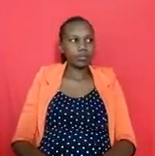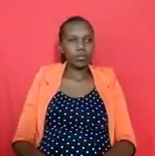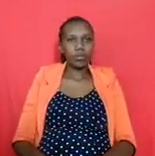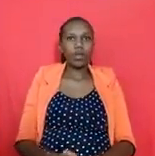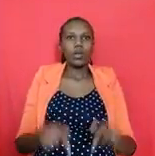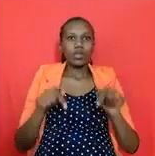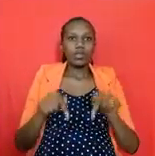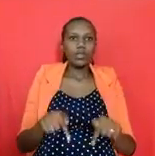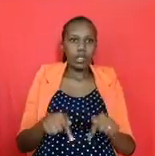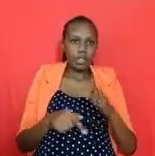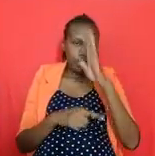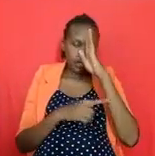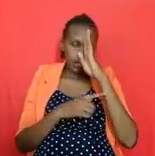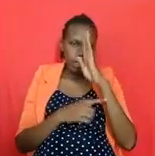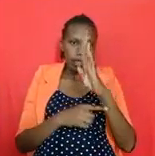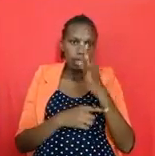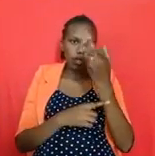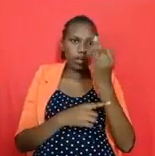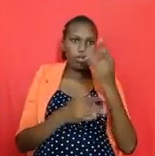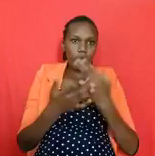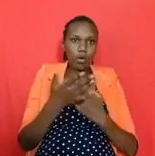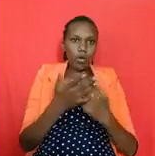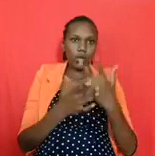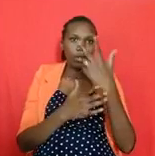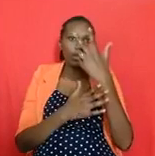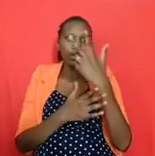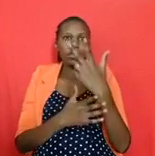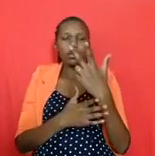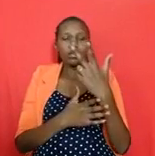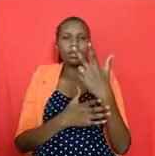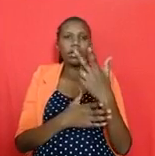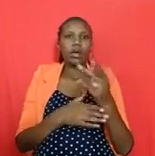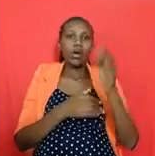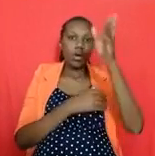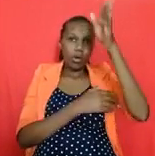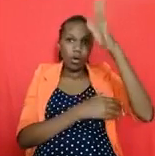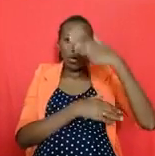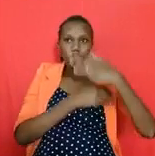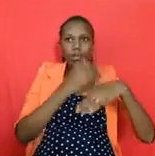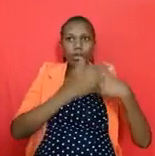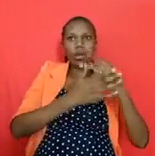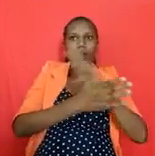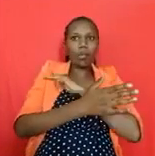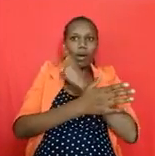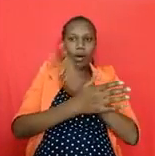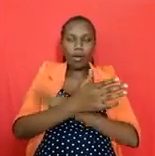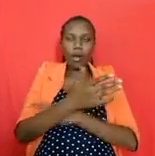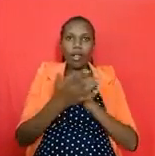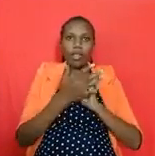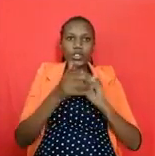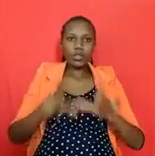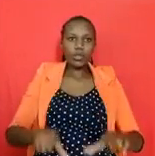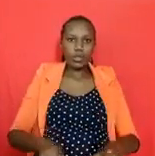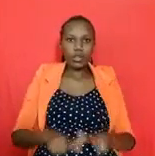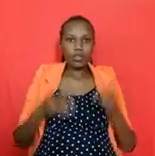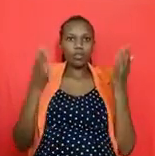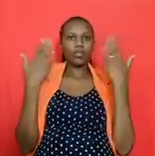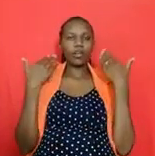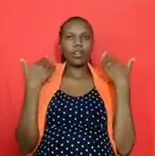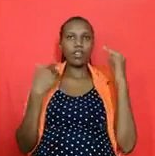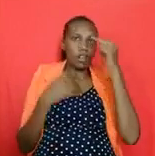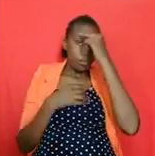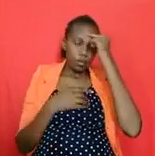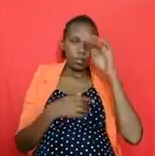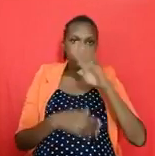ũmũthĩ mũthenya wa kiumia wa ĩtatũ thutha wa epifani ngai mwene hinya wothe we ũtũũraga hinjo ciothe tondũ